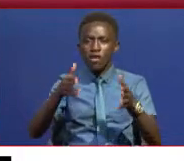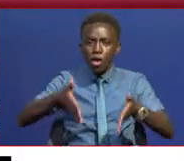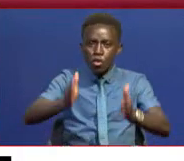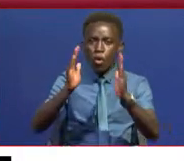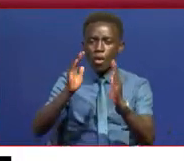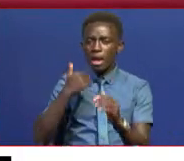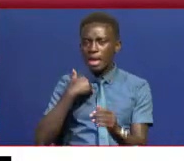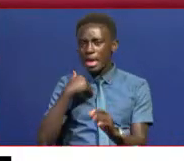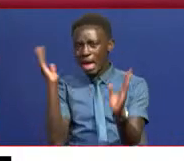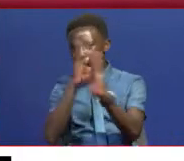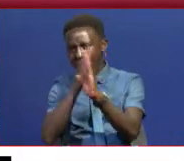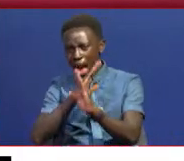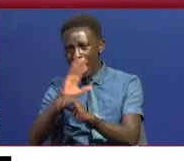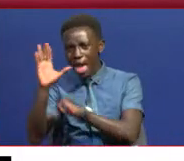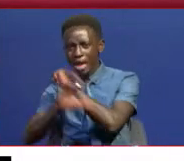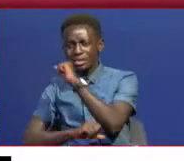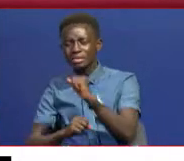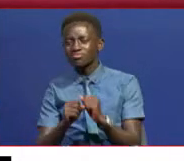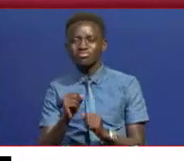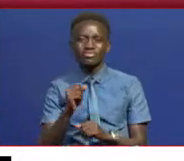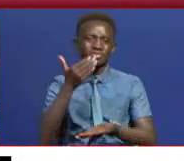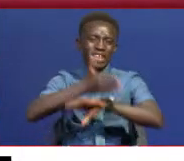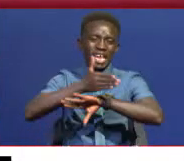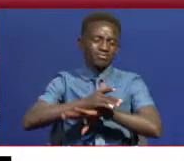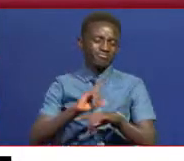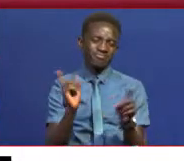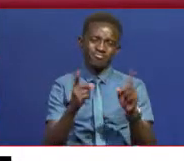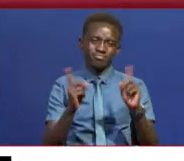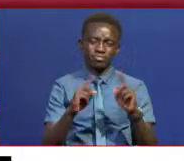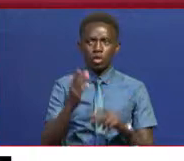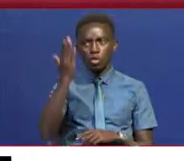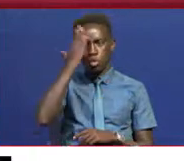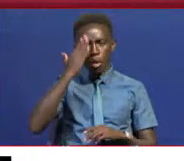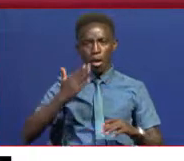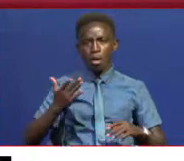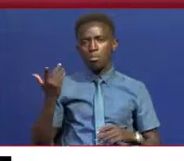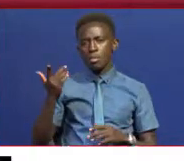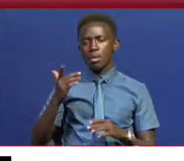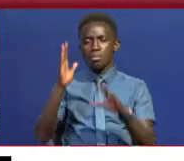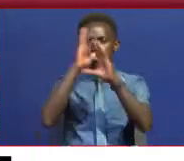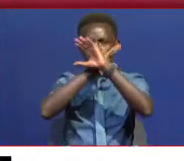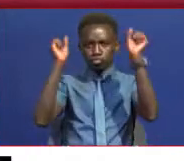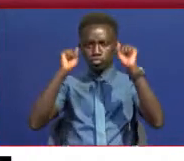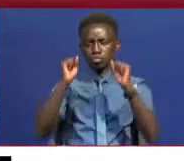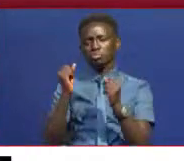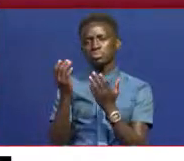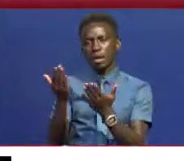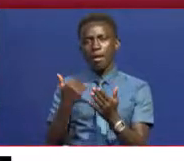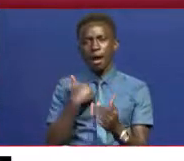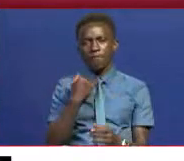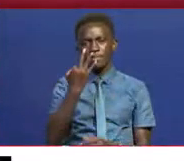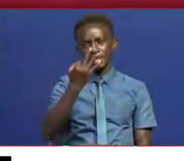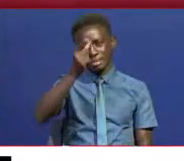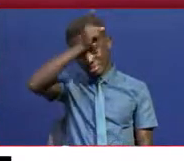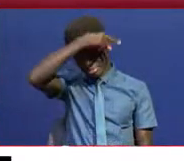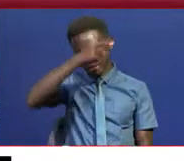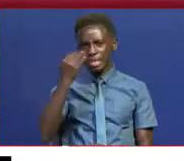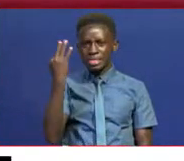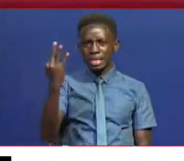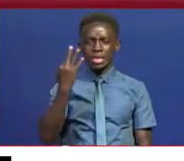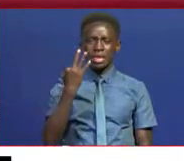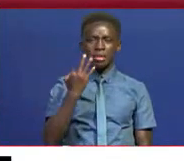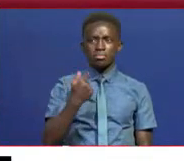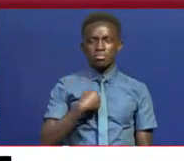feeling lonely at the top because my boss has 3 degrees, Controller of State House has 3, nani kila mtu mimi niko na